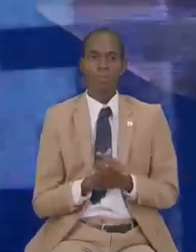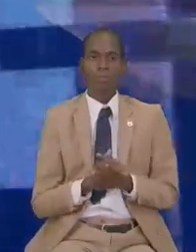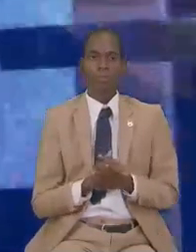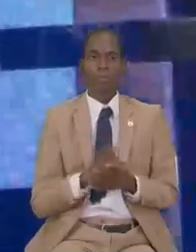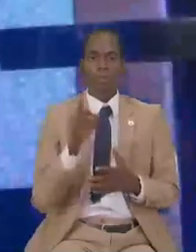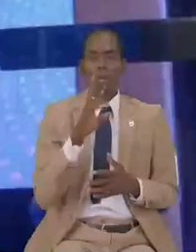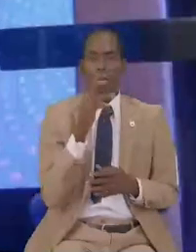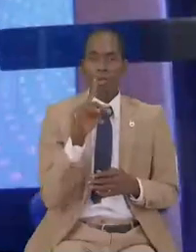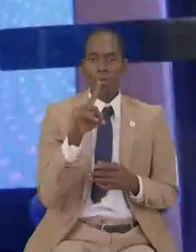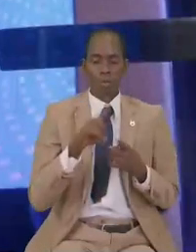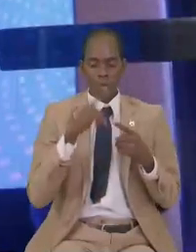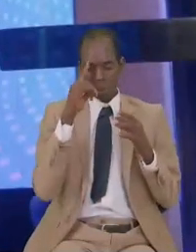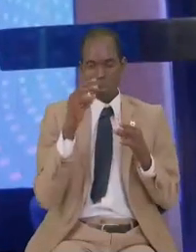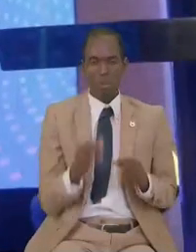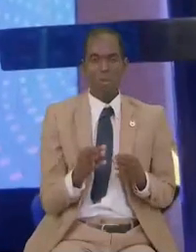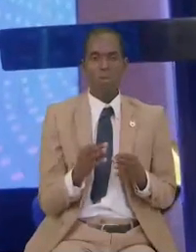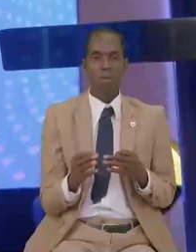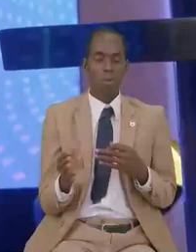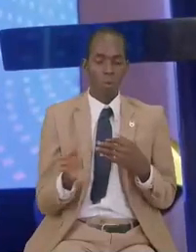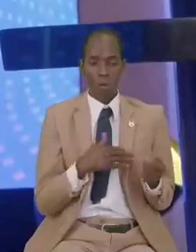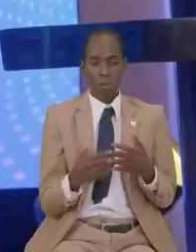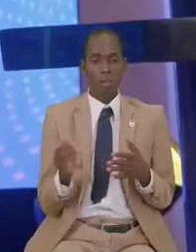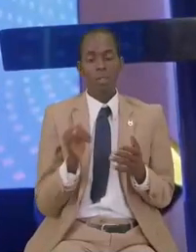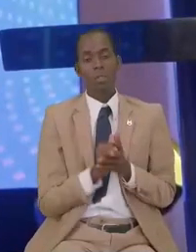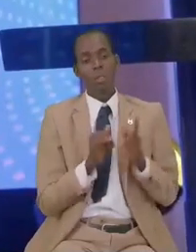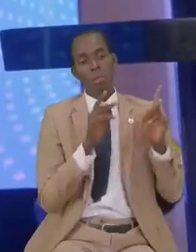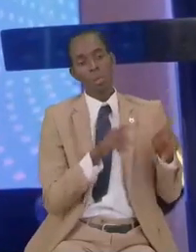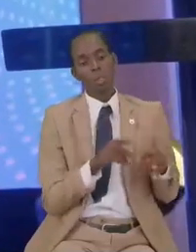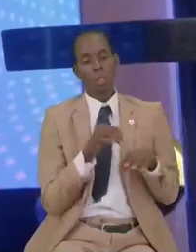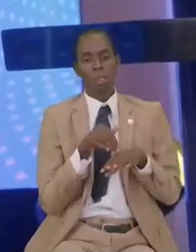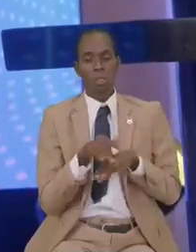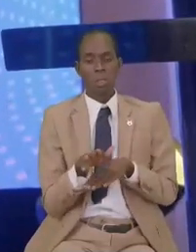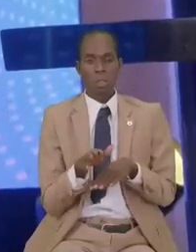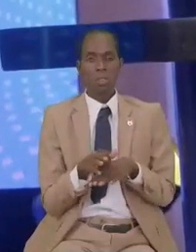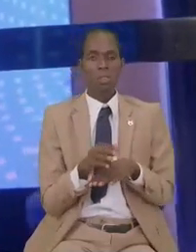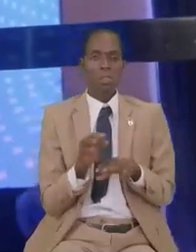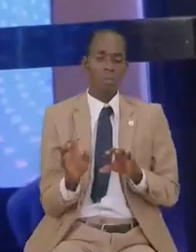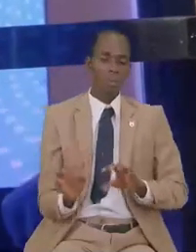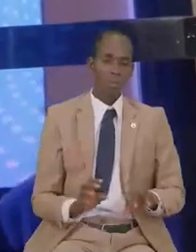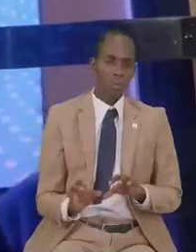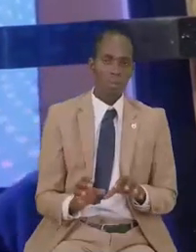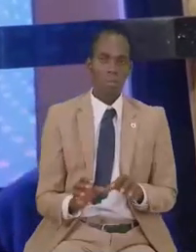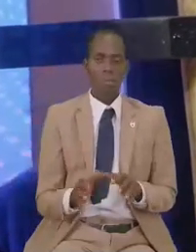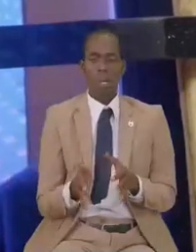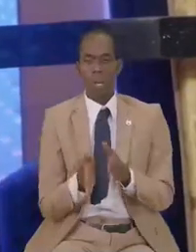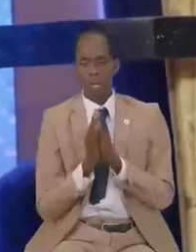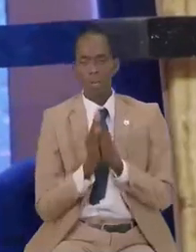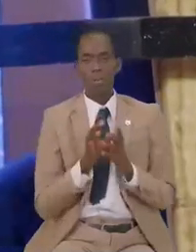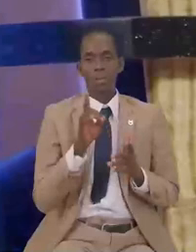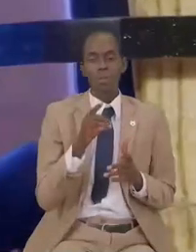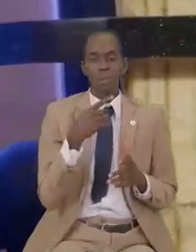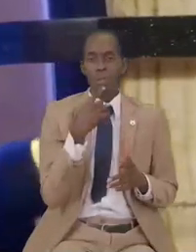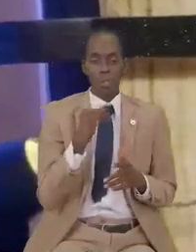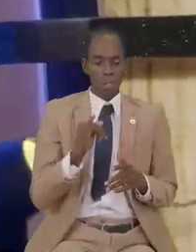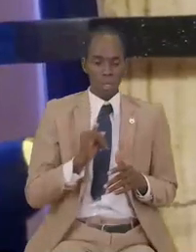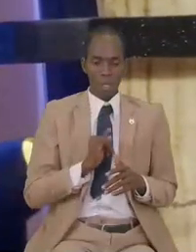chat, je vais savoir. Non, tu vas décider. Quel que soit ce qu'il dit, ce qu'il fait, toi tu dis que moi,